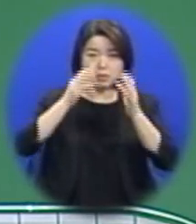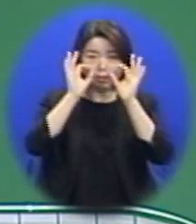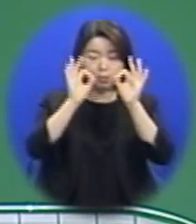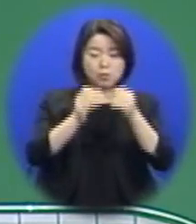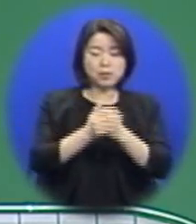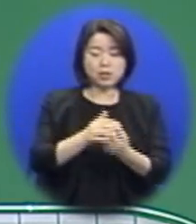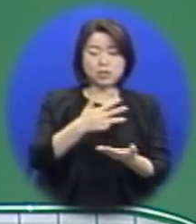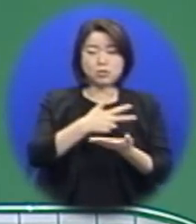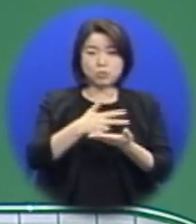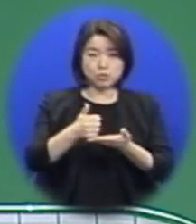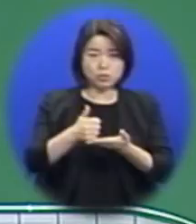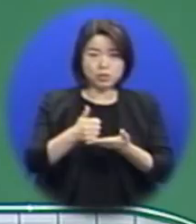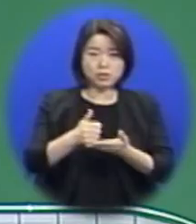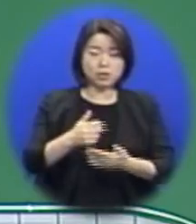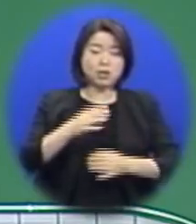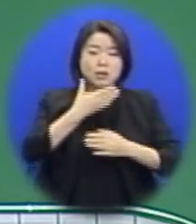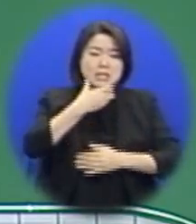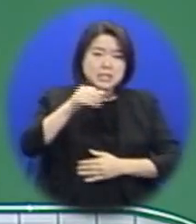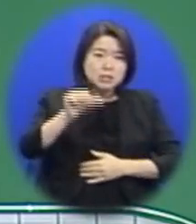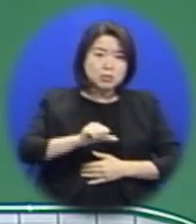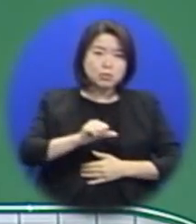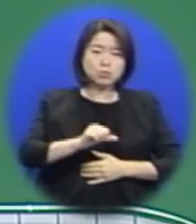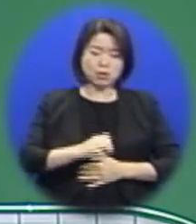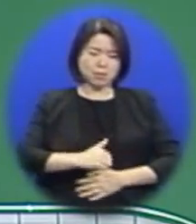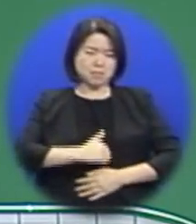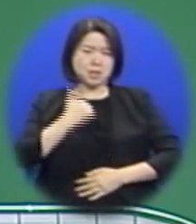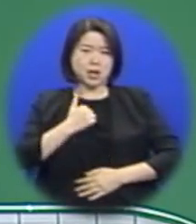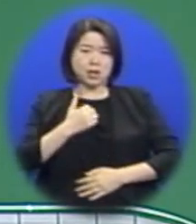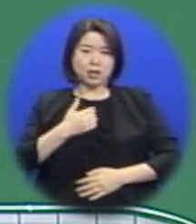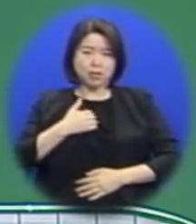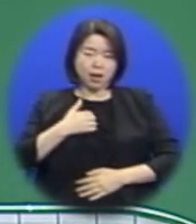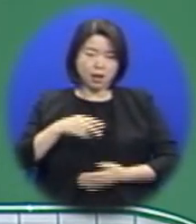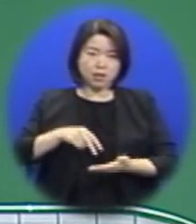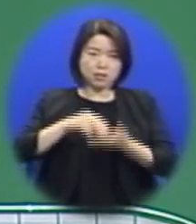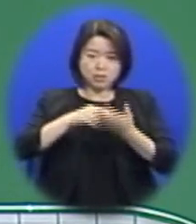주님께서 저주와 진노로 나를 들어서 던지시니.